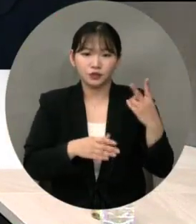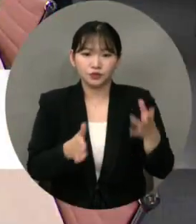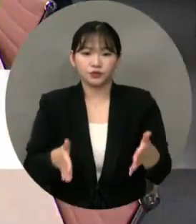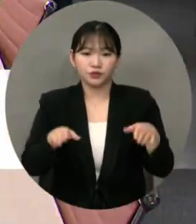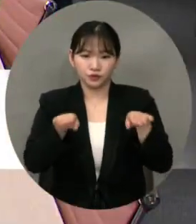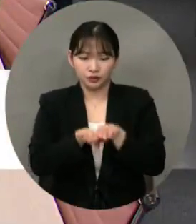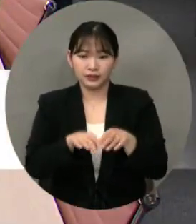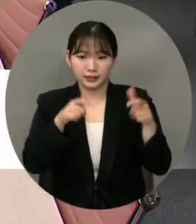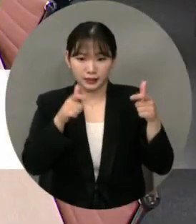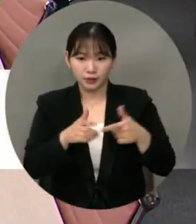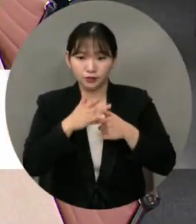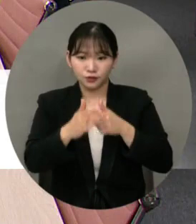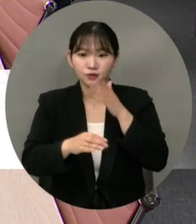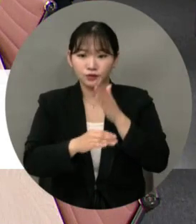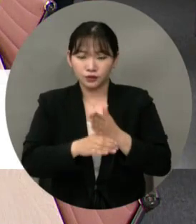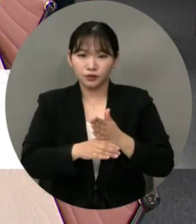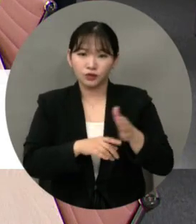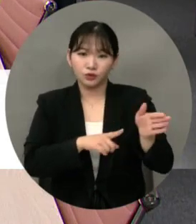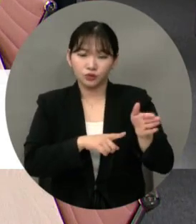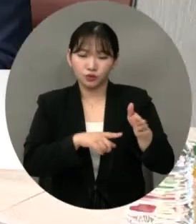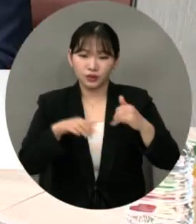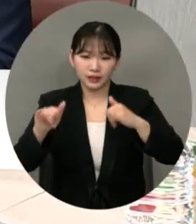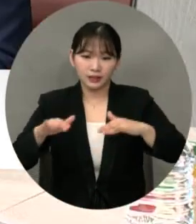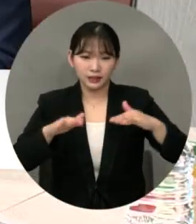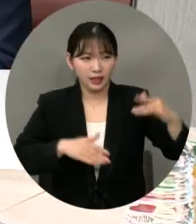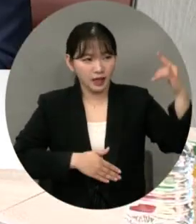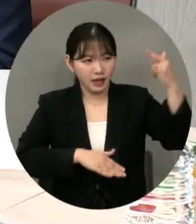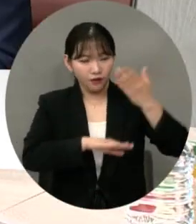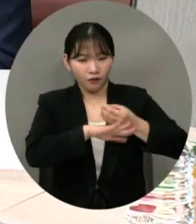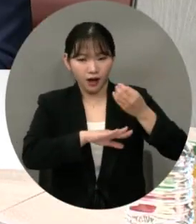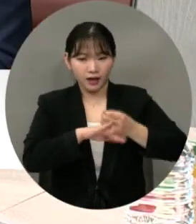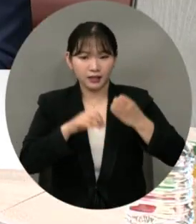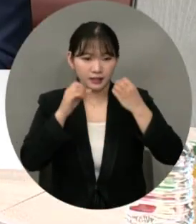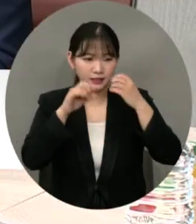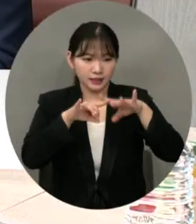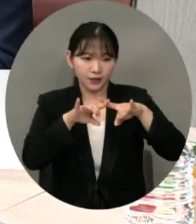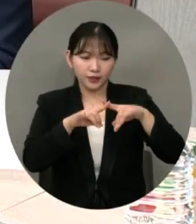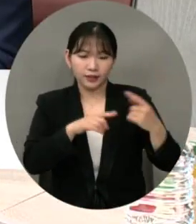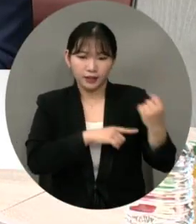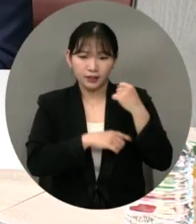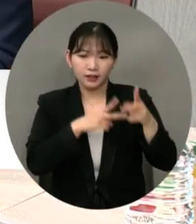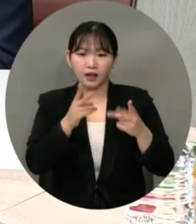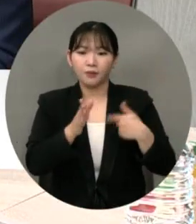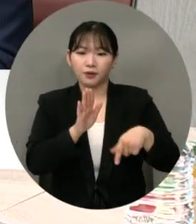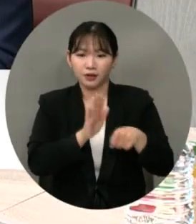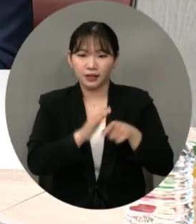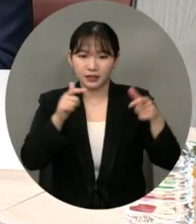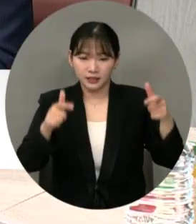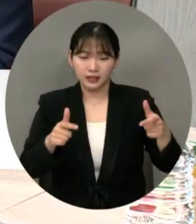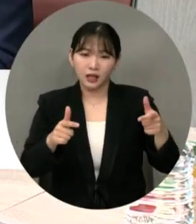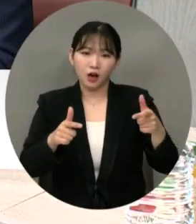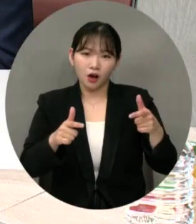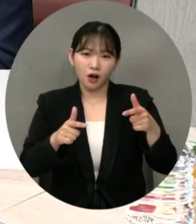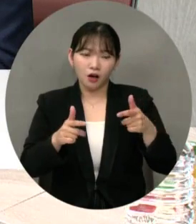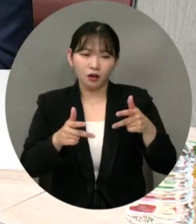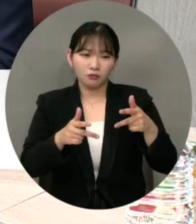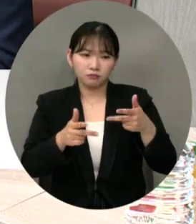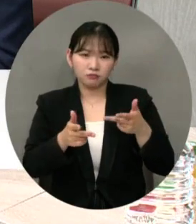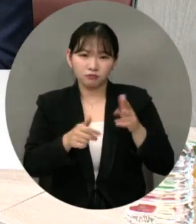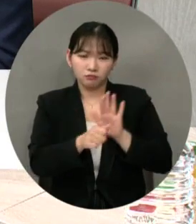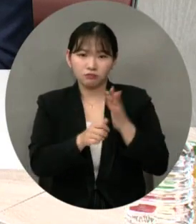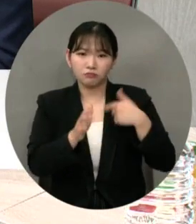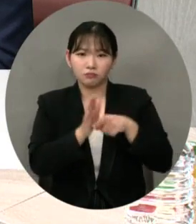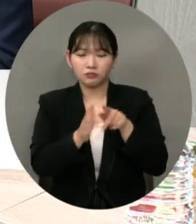기관은 지역에 추진하는 수상 태양광을 비롯한 신재생 에너지 사업을 위해 지역 수용성 강화를 위한 정보를